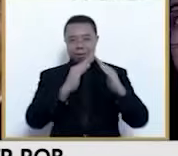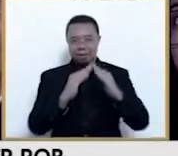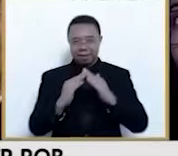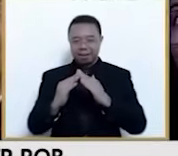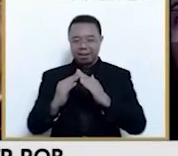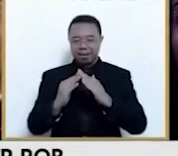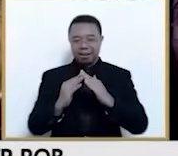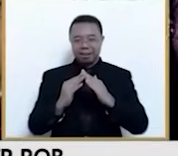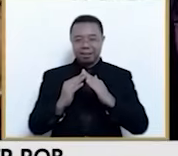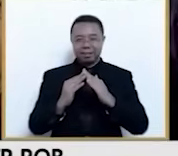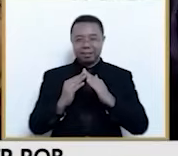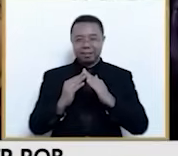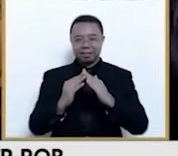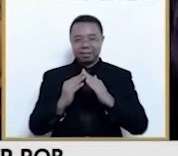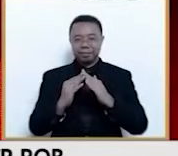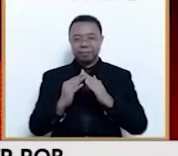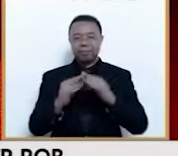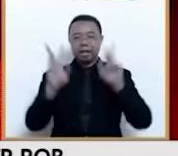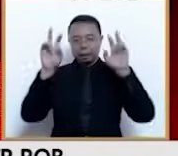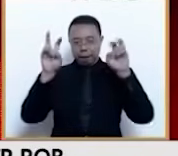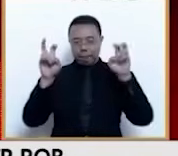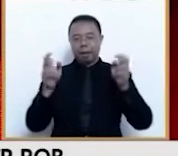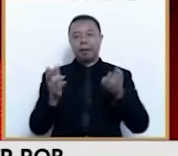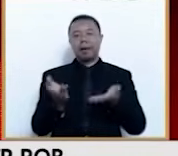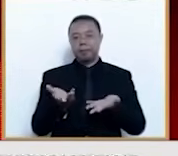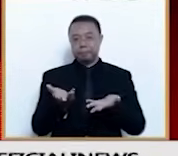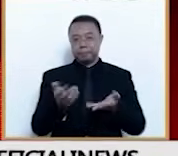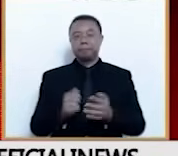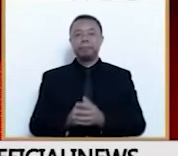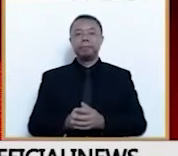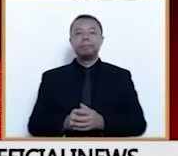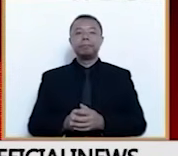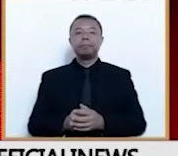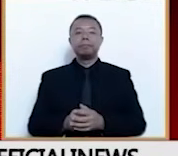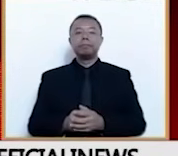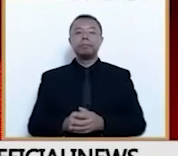Baik, subtemanya adalah penataan pemukiman.